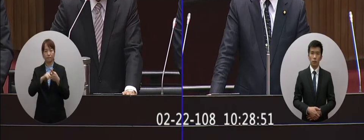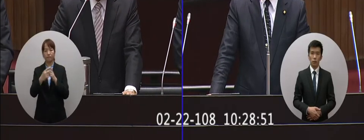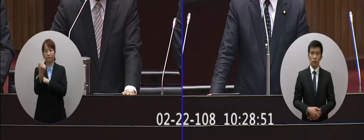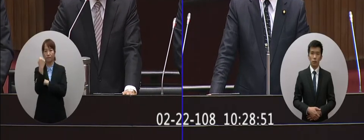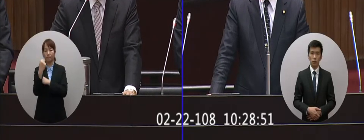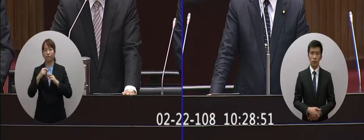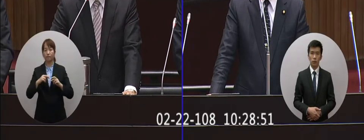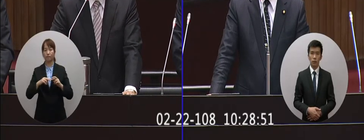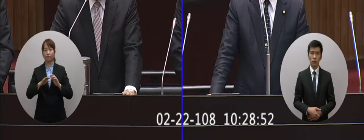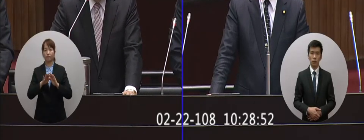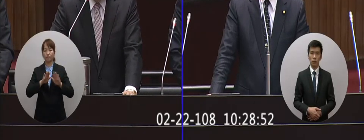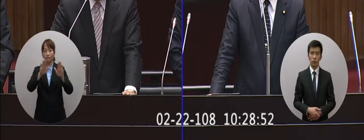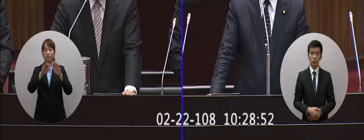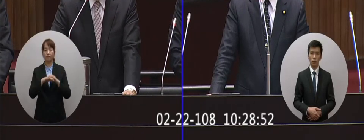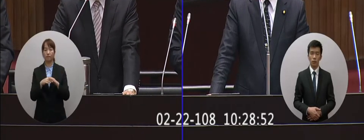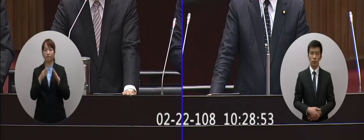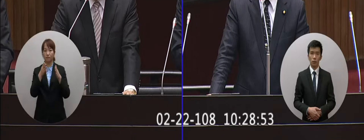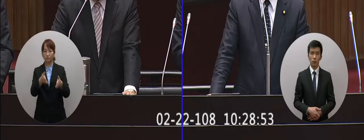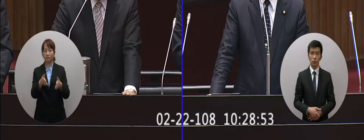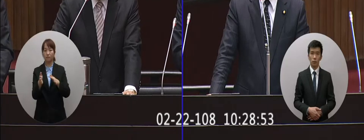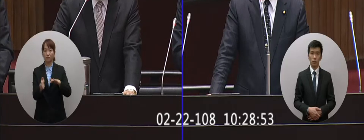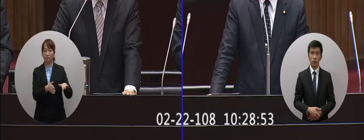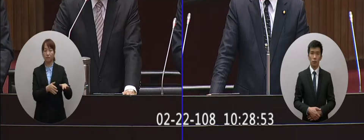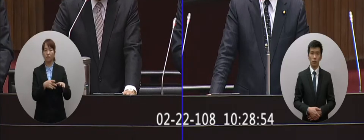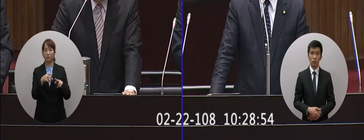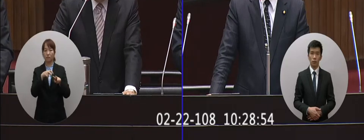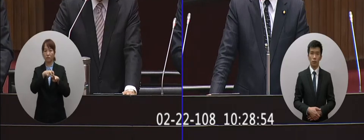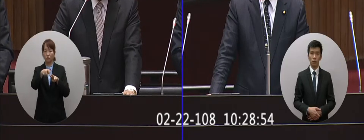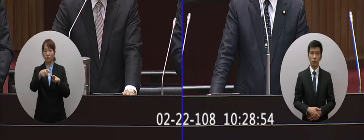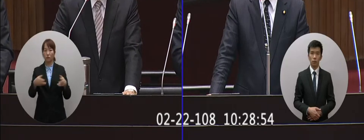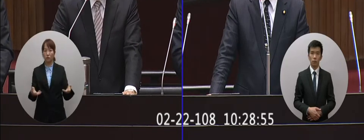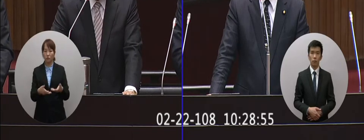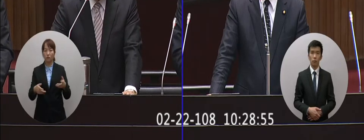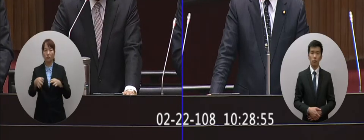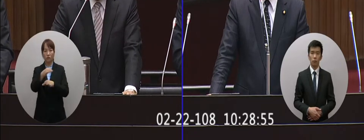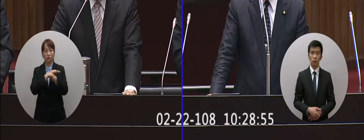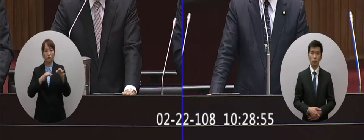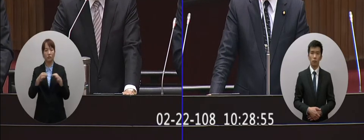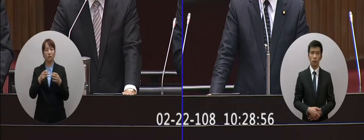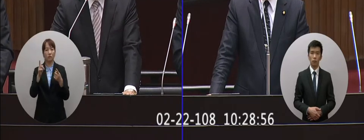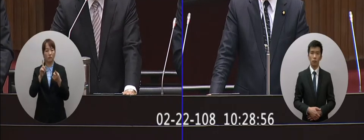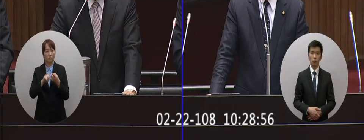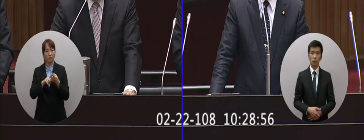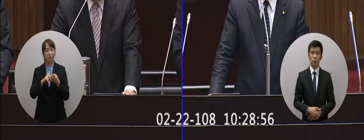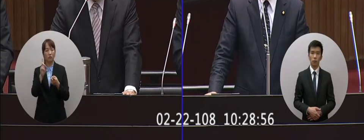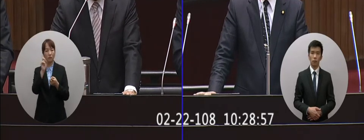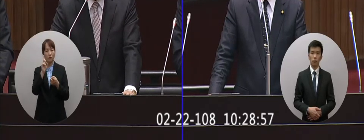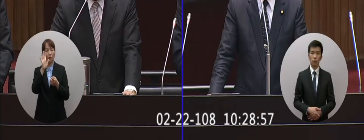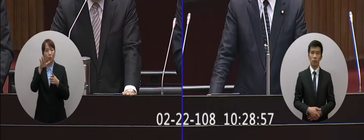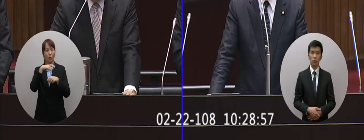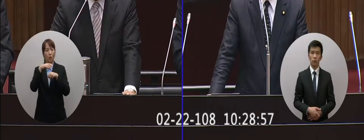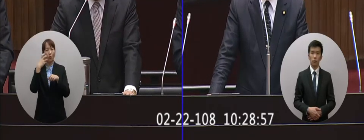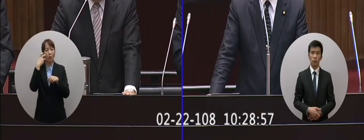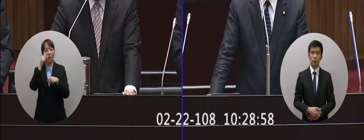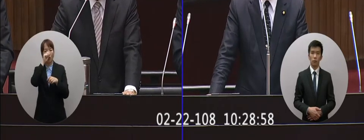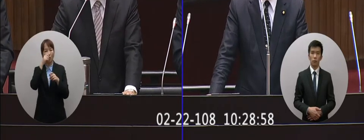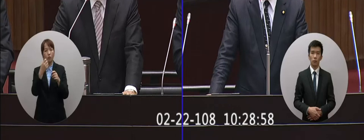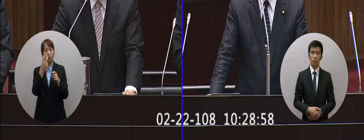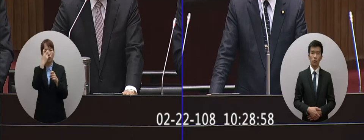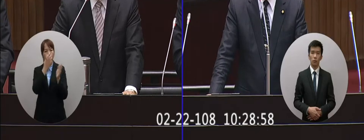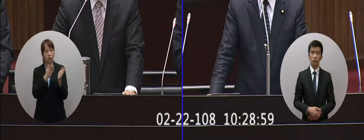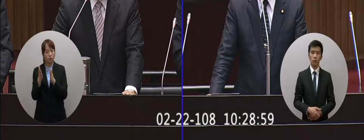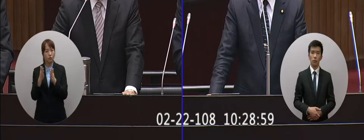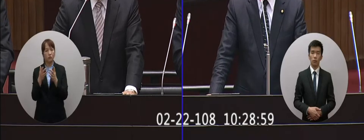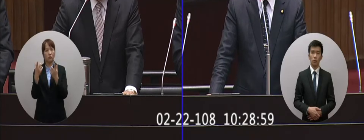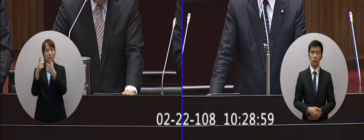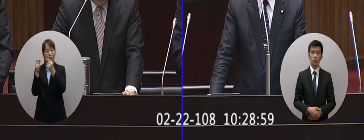加强。另外对于轨道建设营运是怎么样子才是有效管理等，